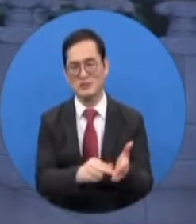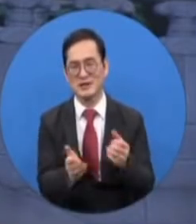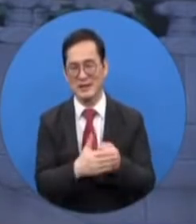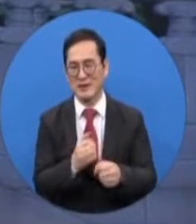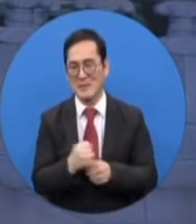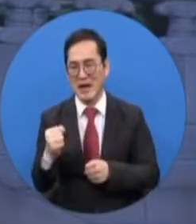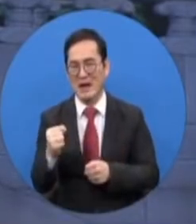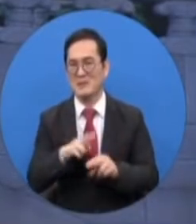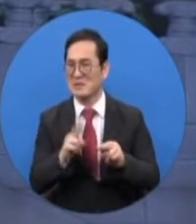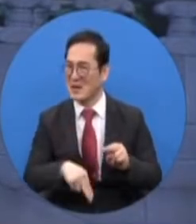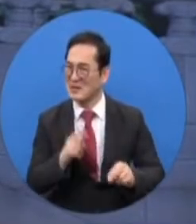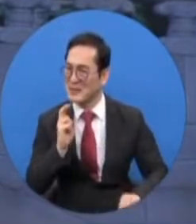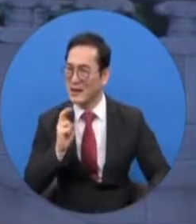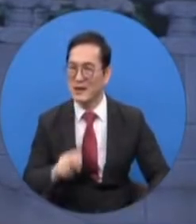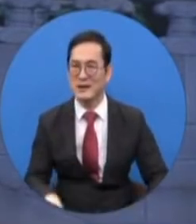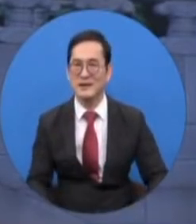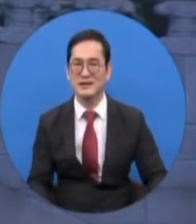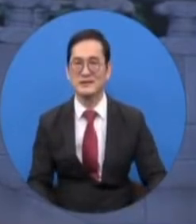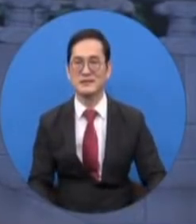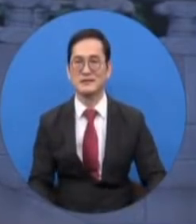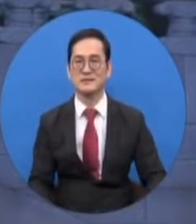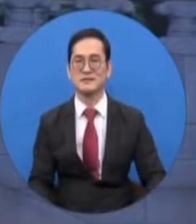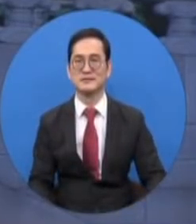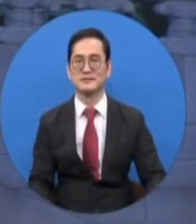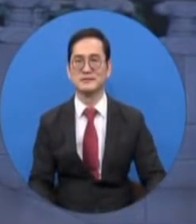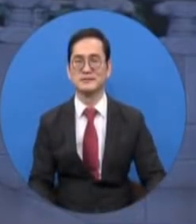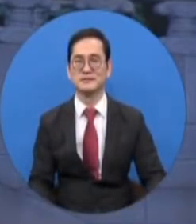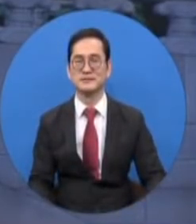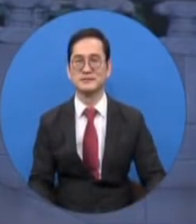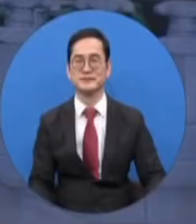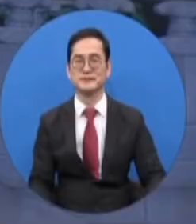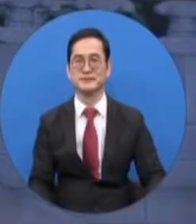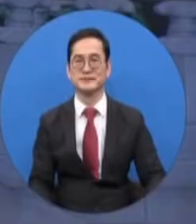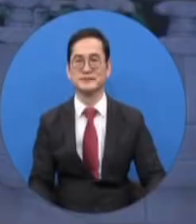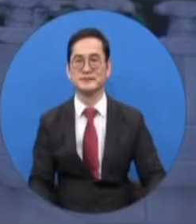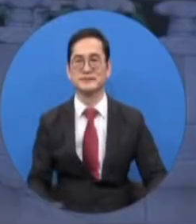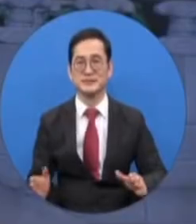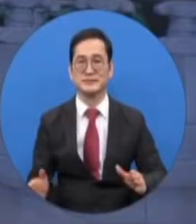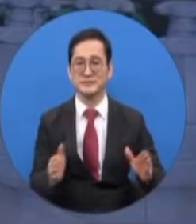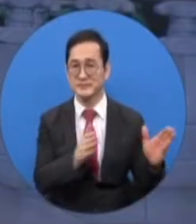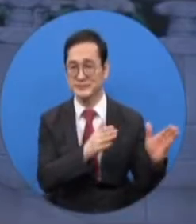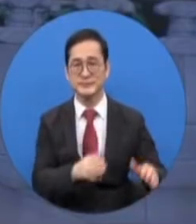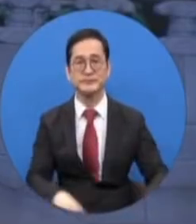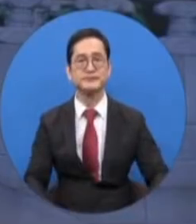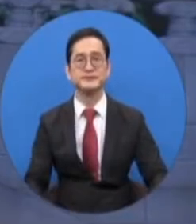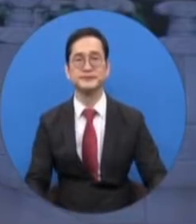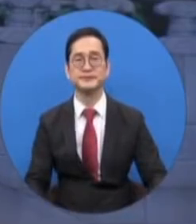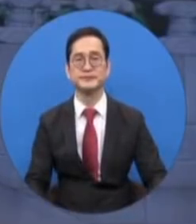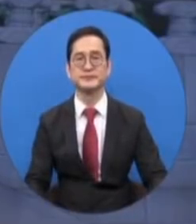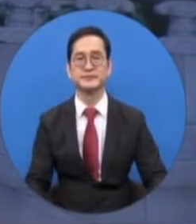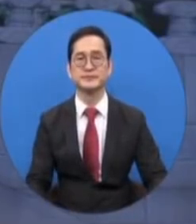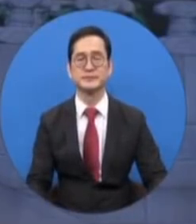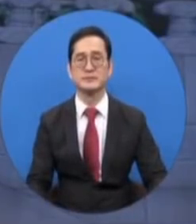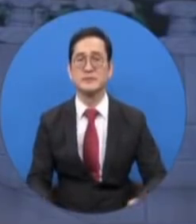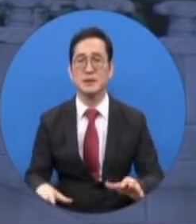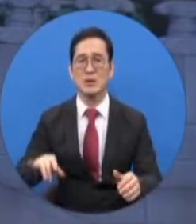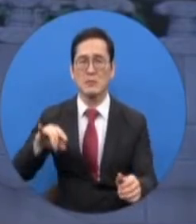준비한 두 번째 소식입니다. 뜨거운 소식인데 앞서 예고드렸던 갑자기 확진자가 오늘 60만 명이